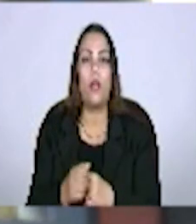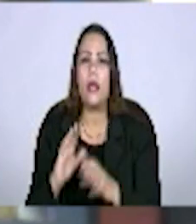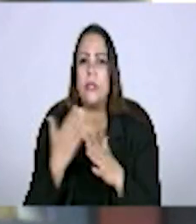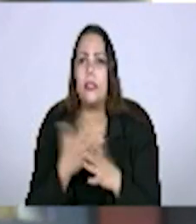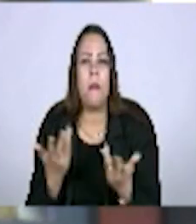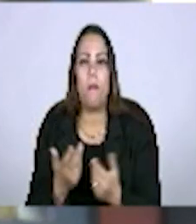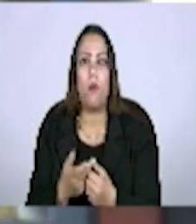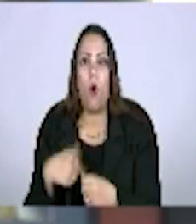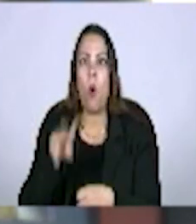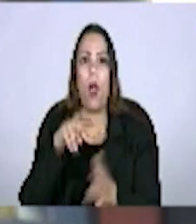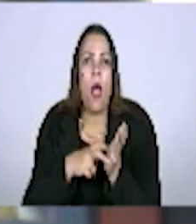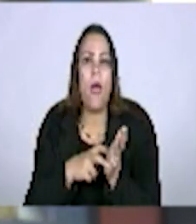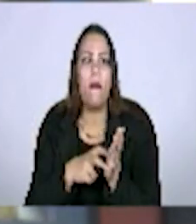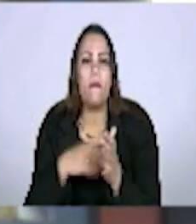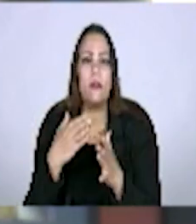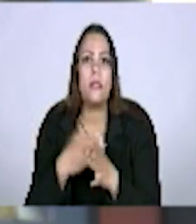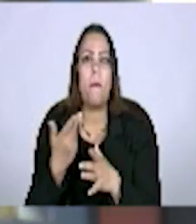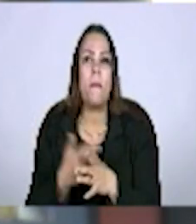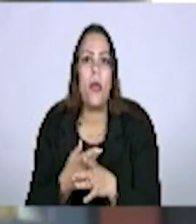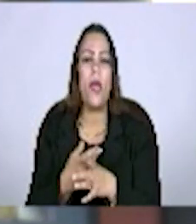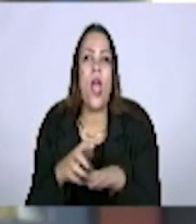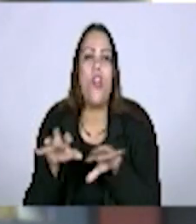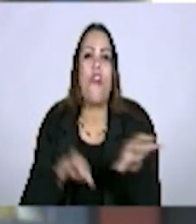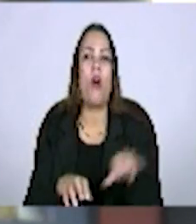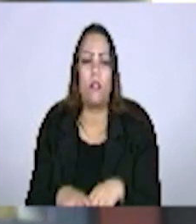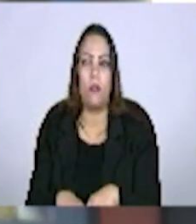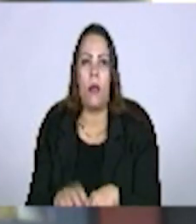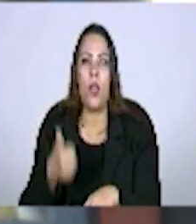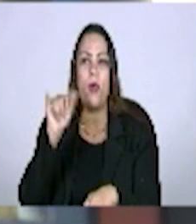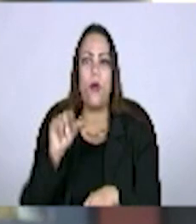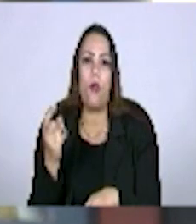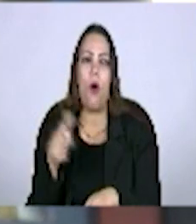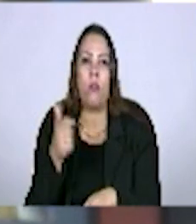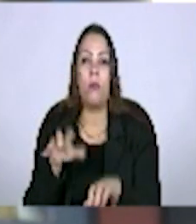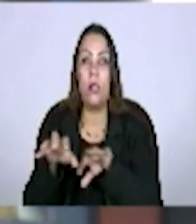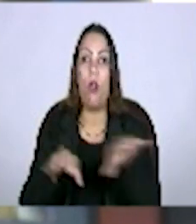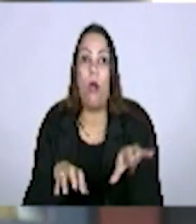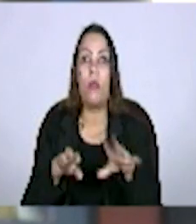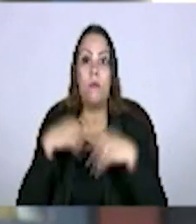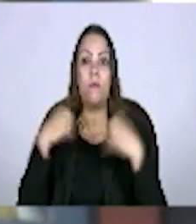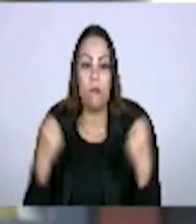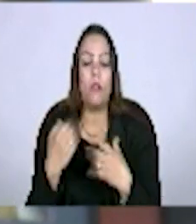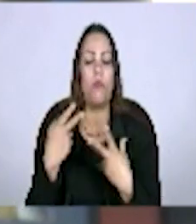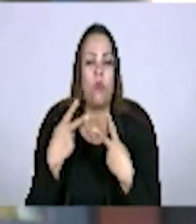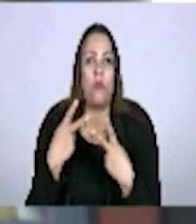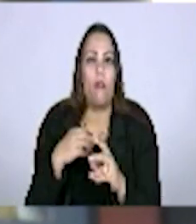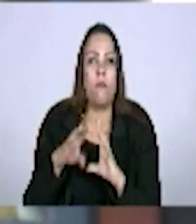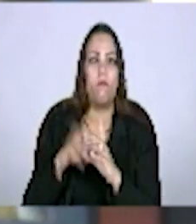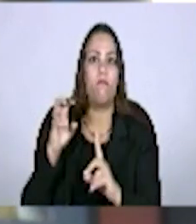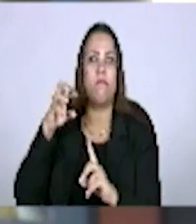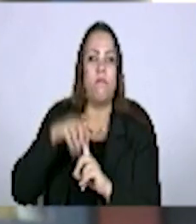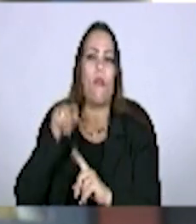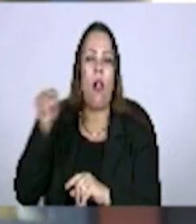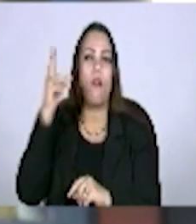الحكايه هم خايفين من ايران ايران تستعد ل الرد او هكذا